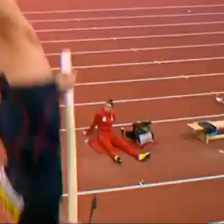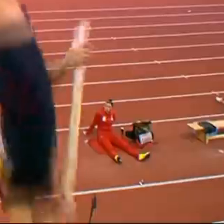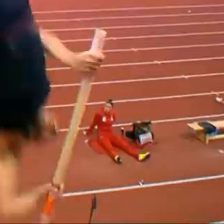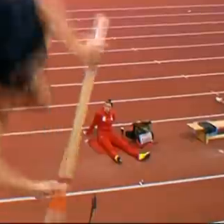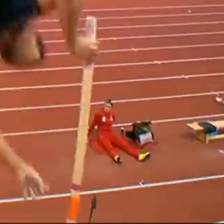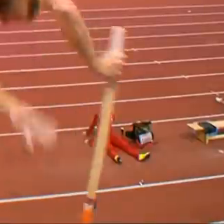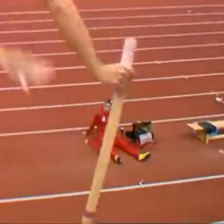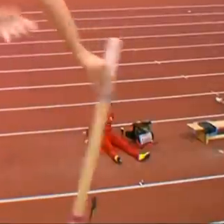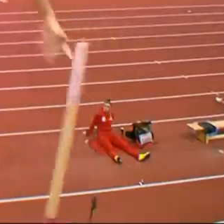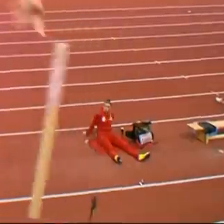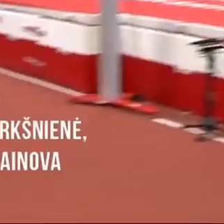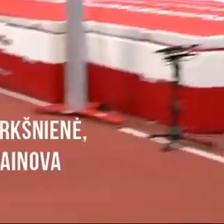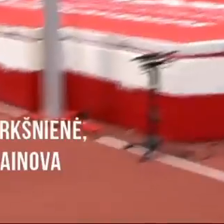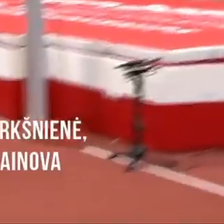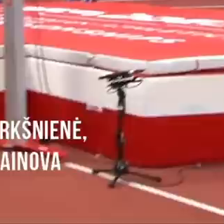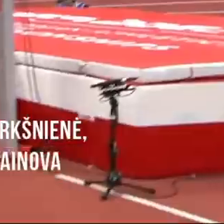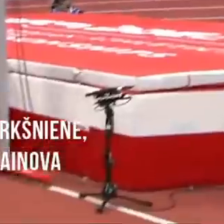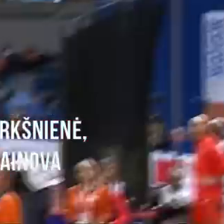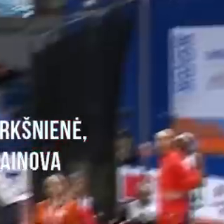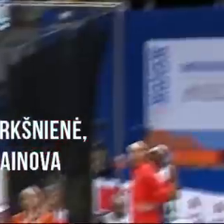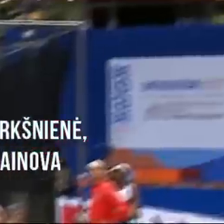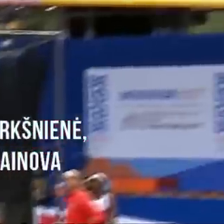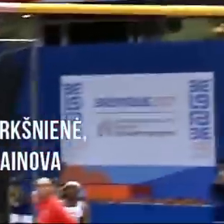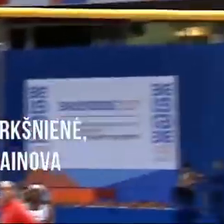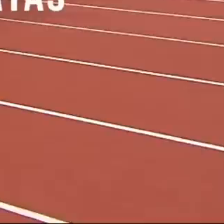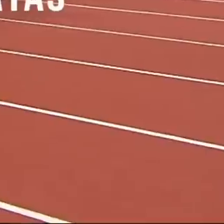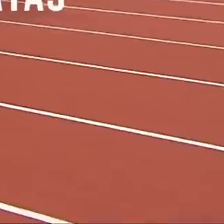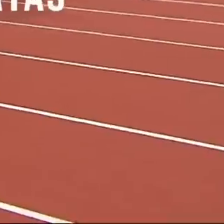600 pajėgiausių Europos atletų, tarp kurių ir